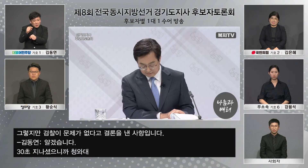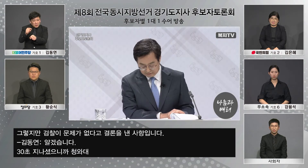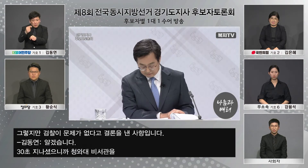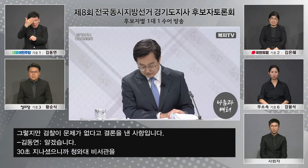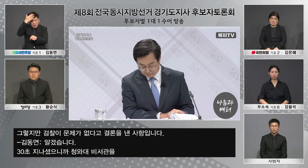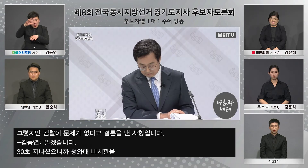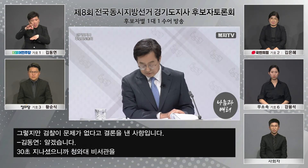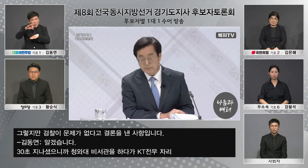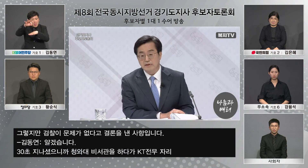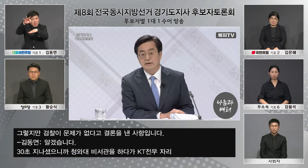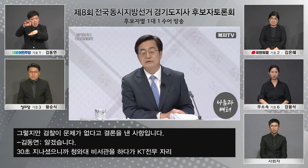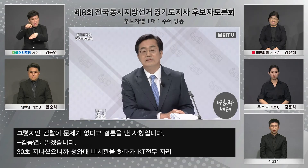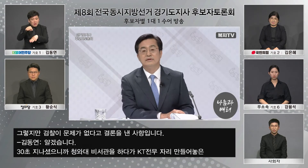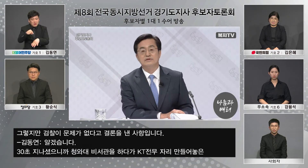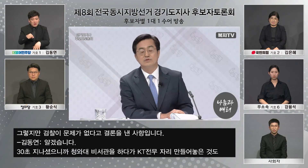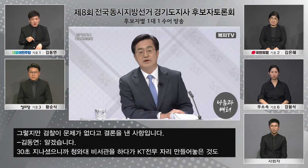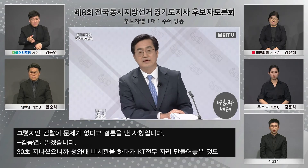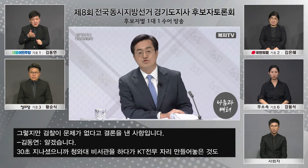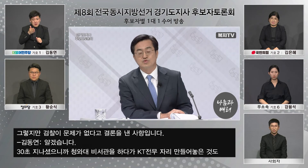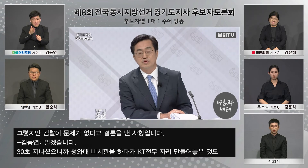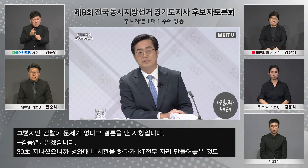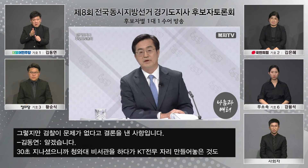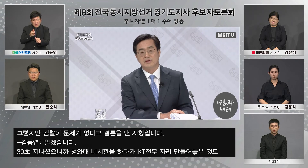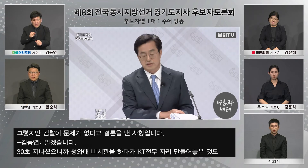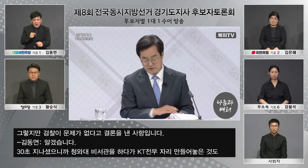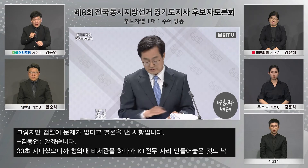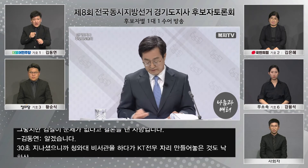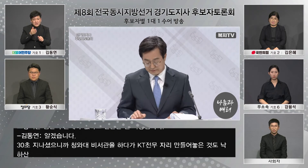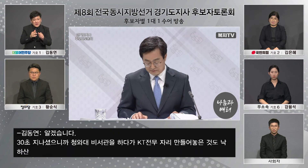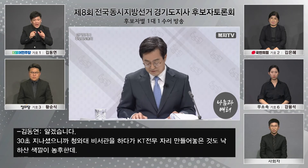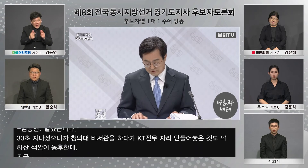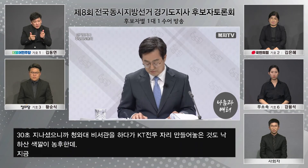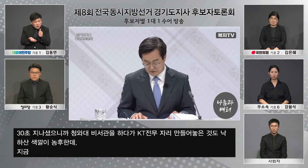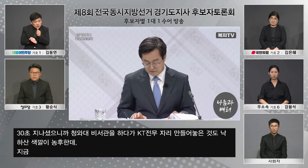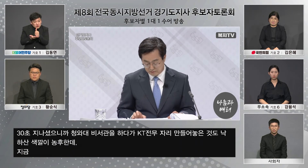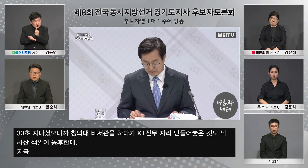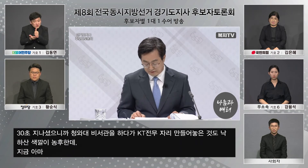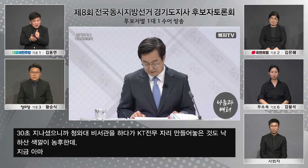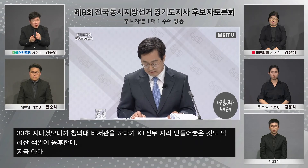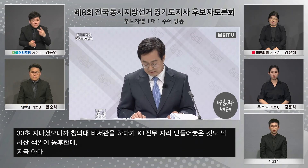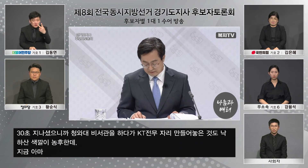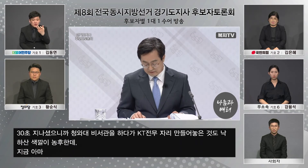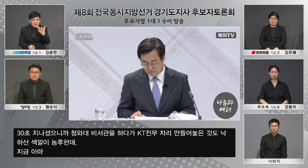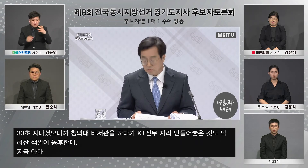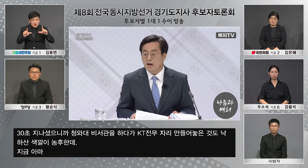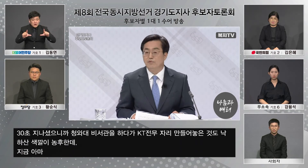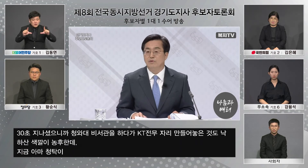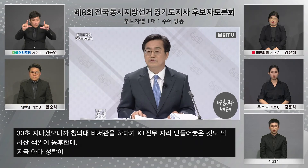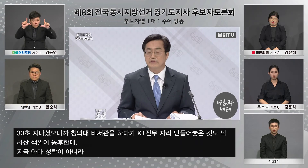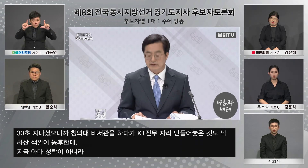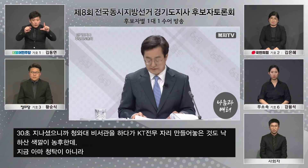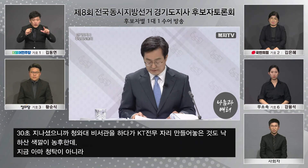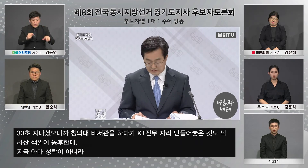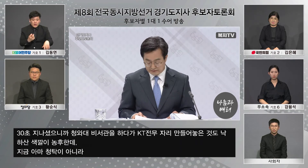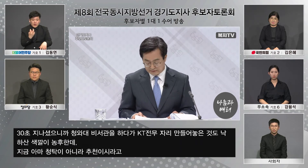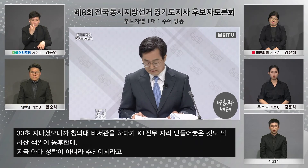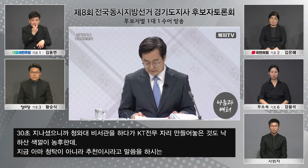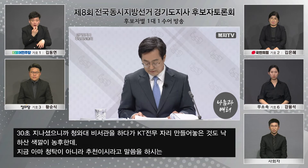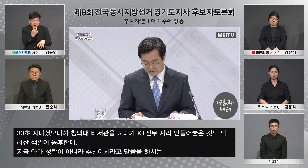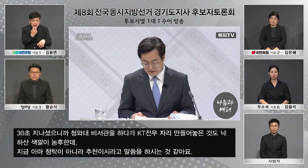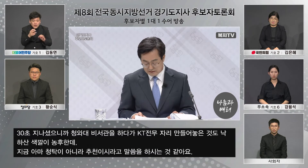농후한데 지금 아마 이 청탁이 아니라 추천이라고 얘기하시는 것 같아요. 2018년도에 금융감독원장이